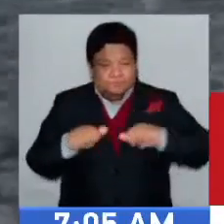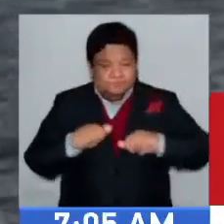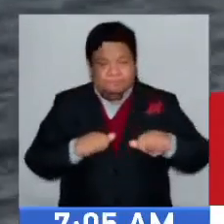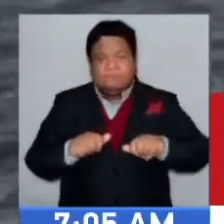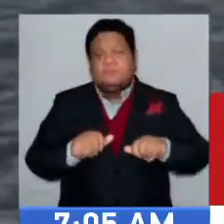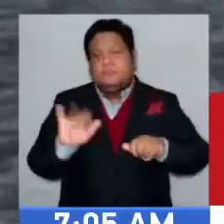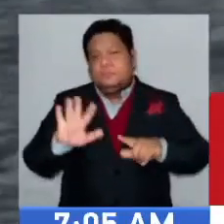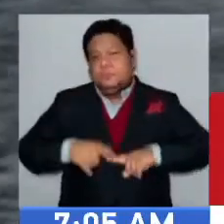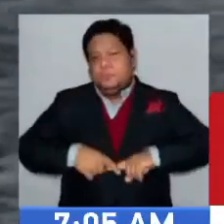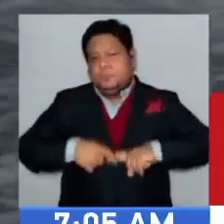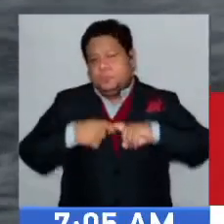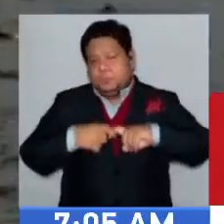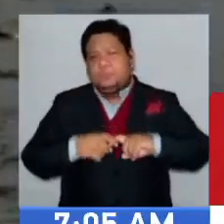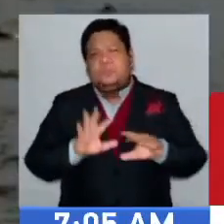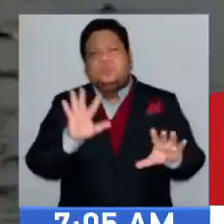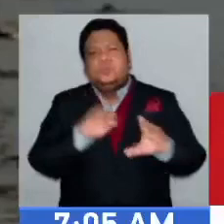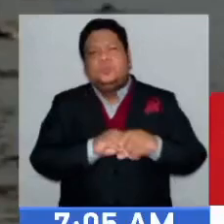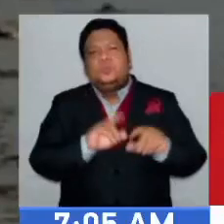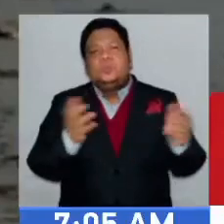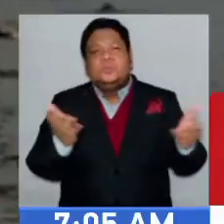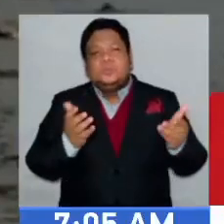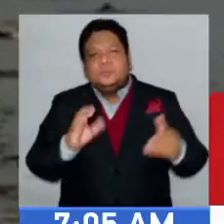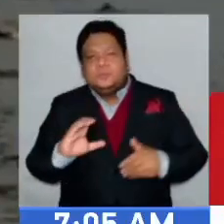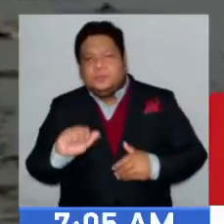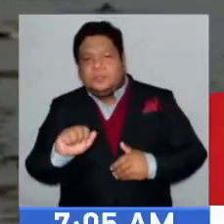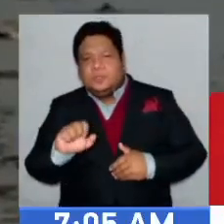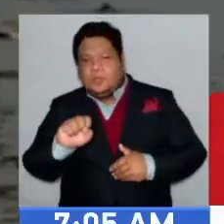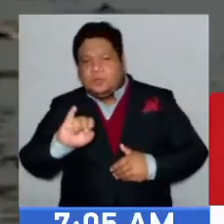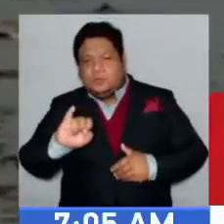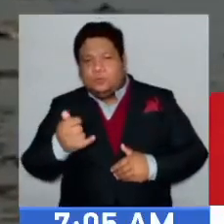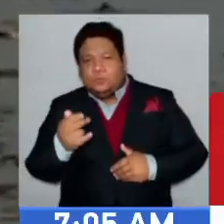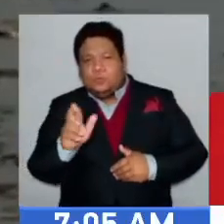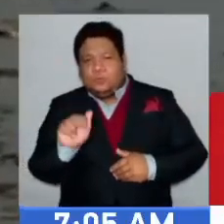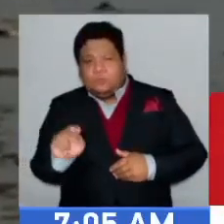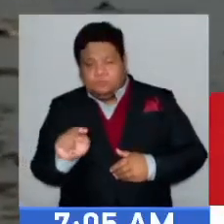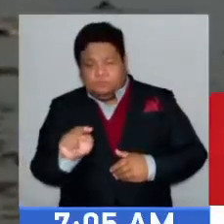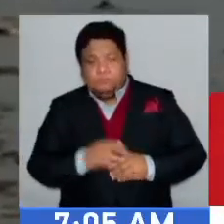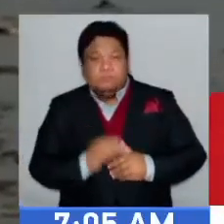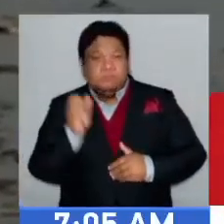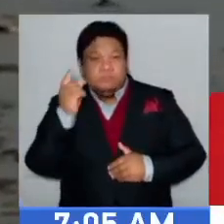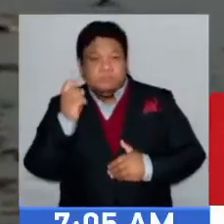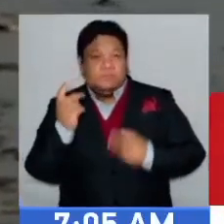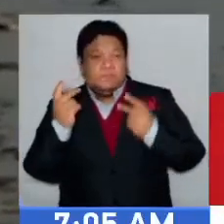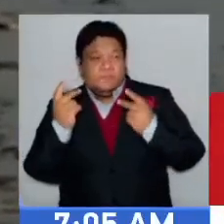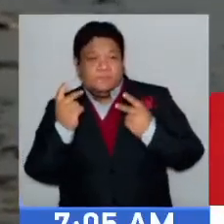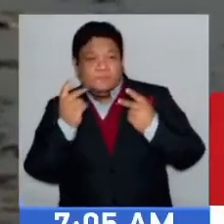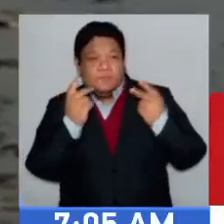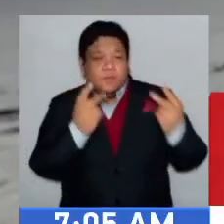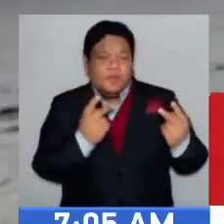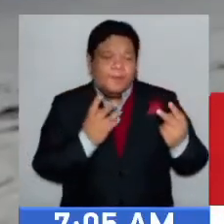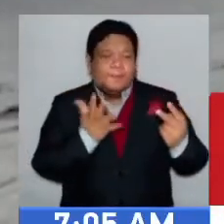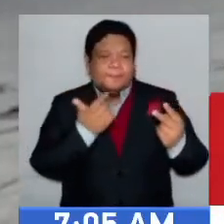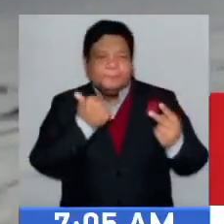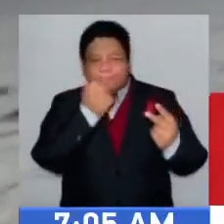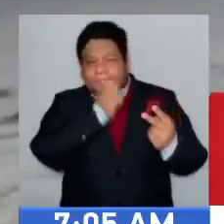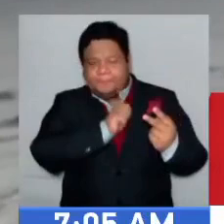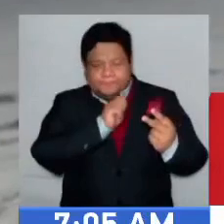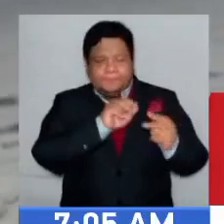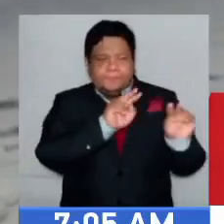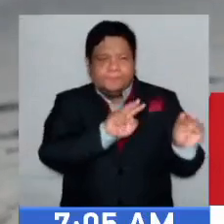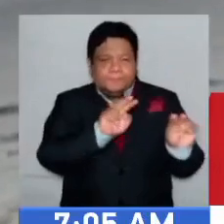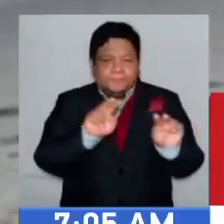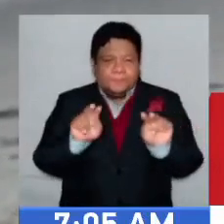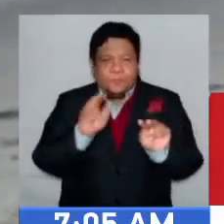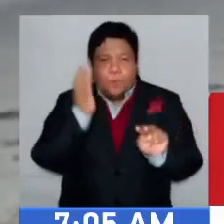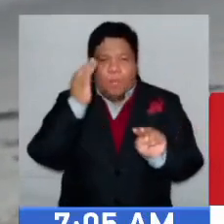sa northeast dito sa Aurora. Ang mga dumating na turista roon hanggang tanaw na lang muna sa beach dahil nga sa malalakas na